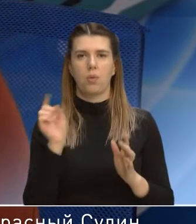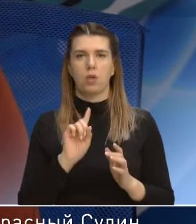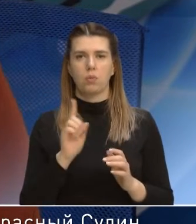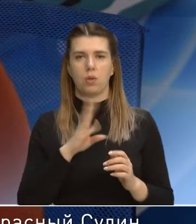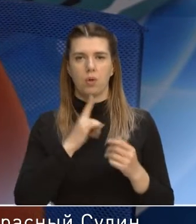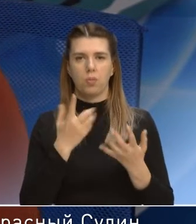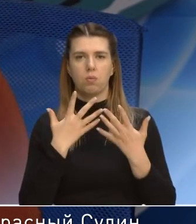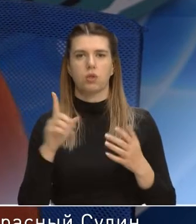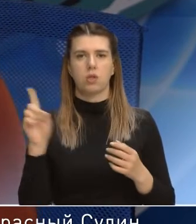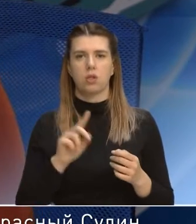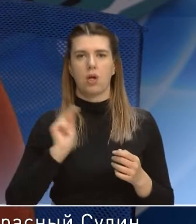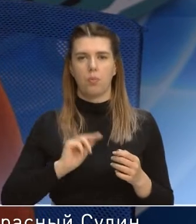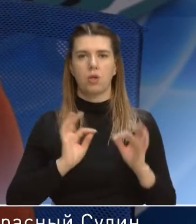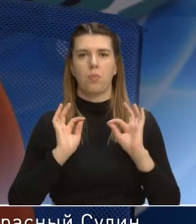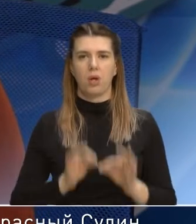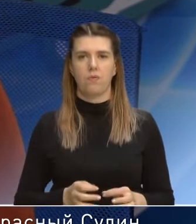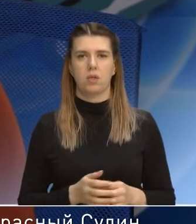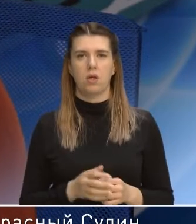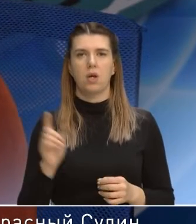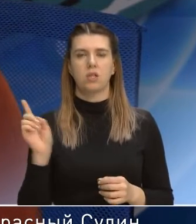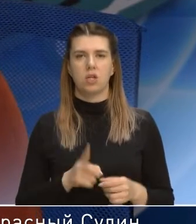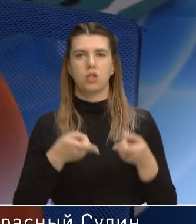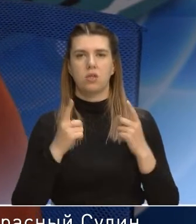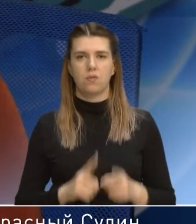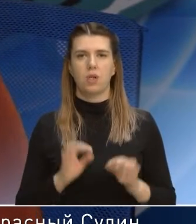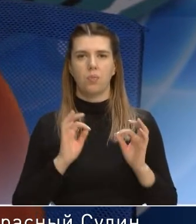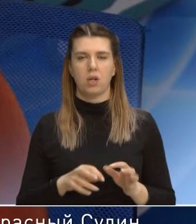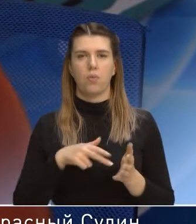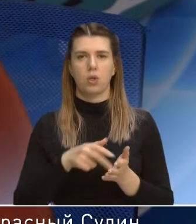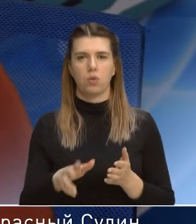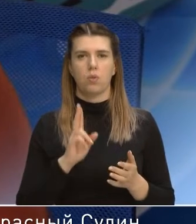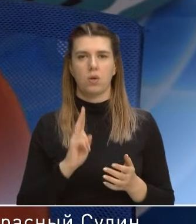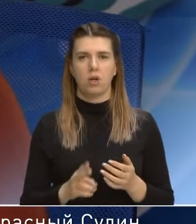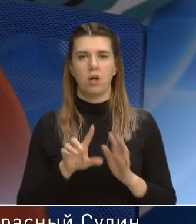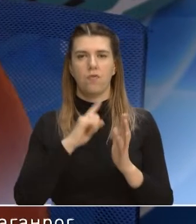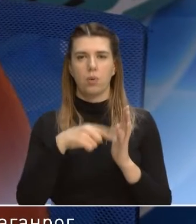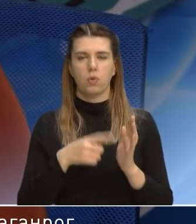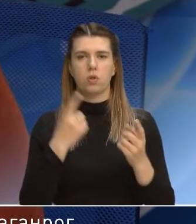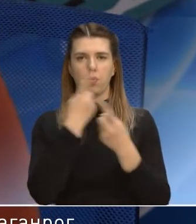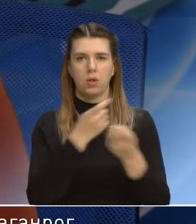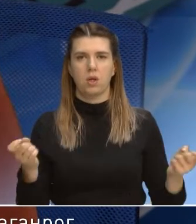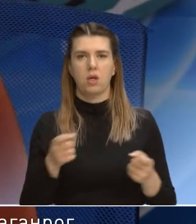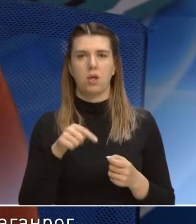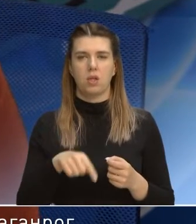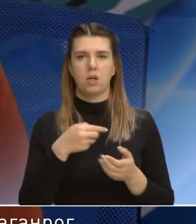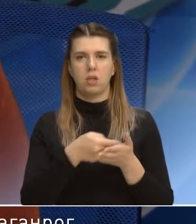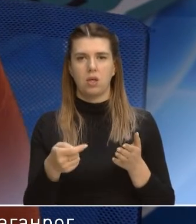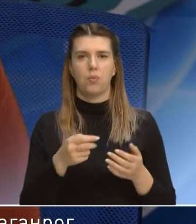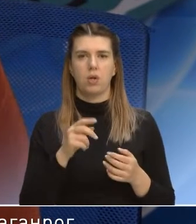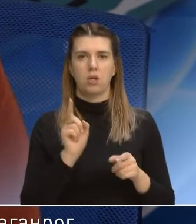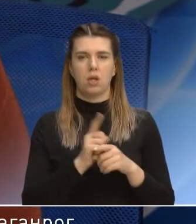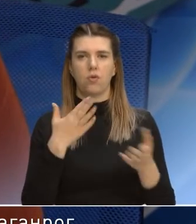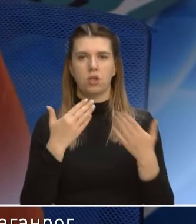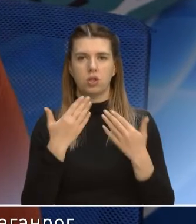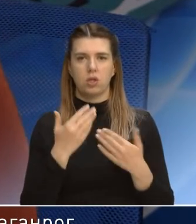потому что мы понимаем, что значит работаем правильно, значит мы действительно правильно подходим к вопросу освещения, да, этой темы